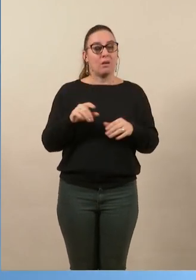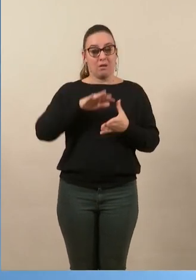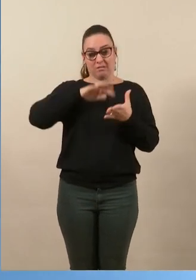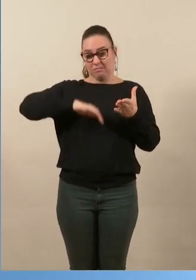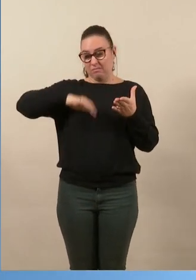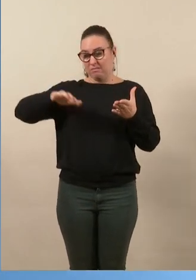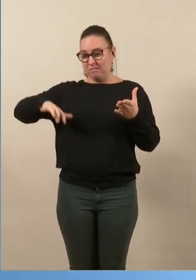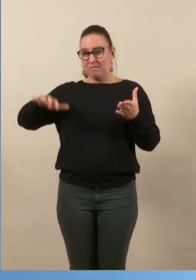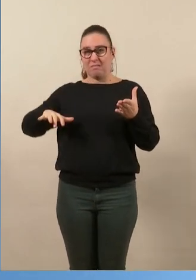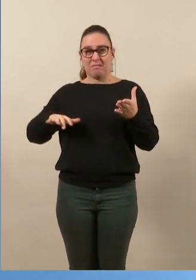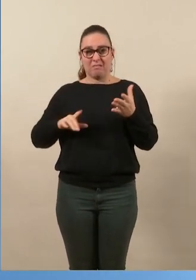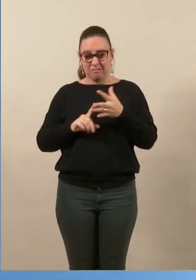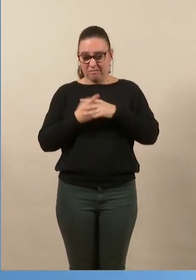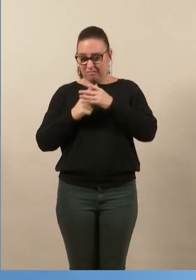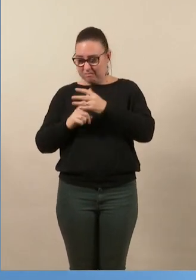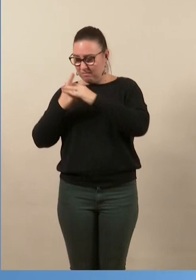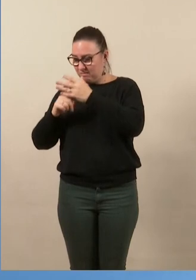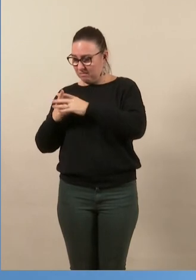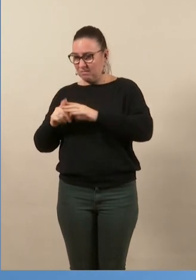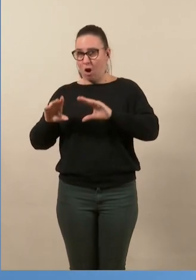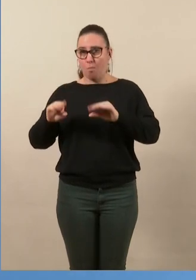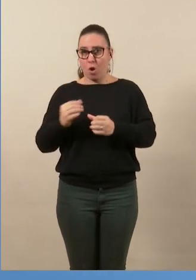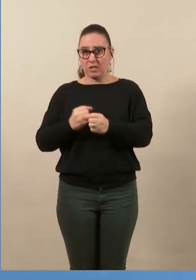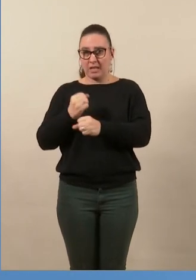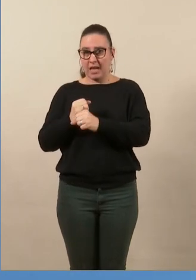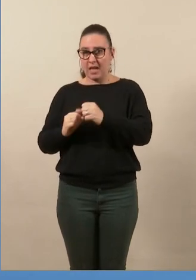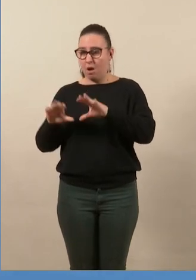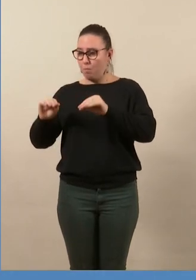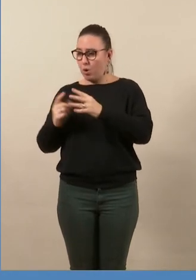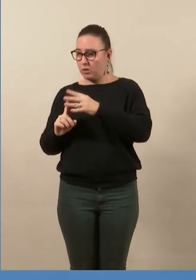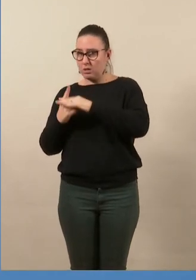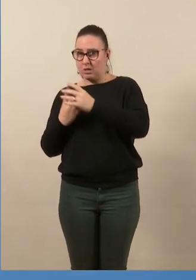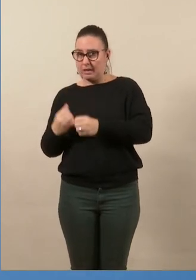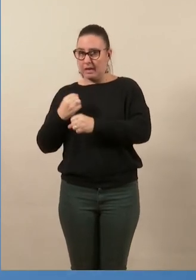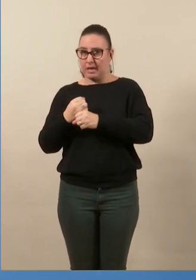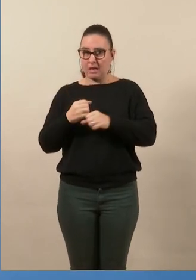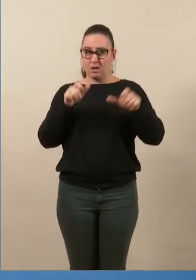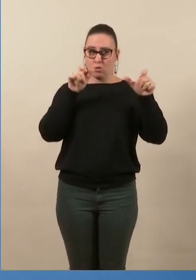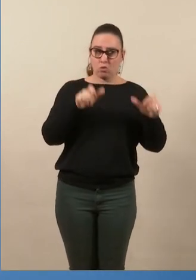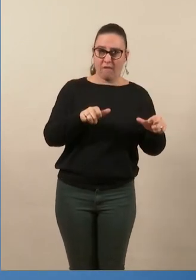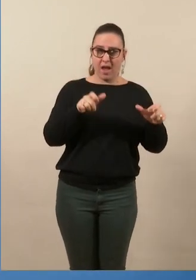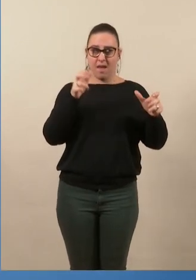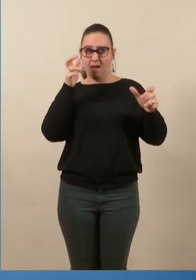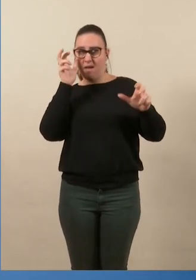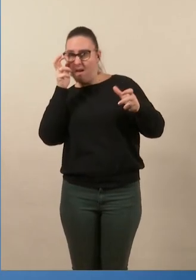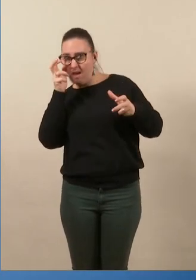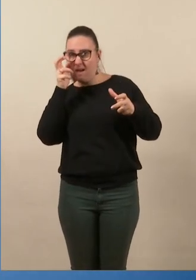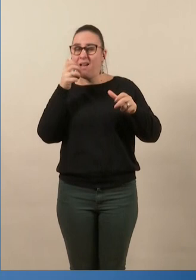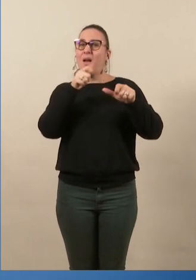égrainé de création de postes pour surveiller ceci étudier cela coordonner les